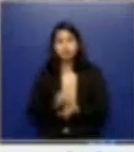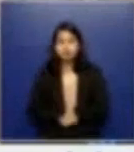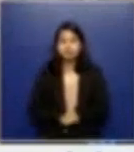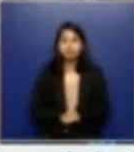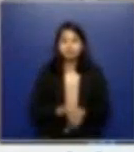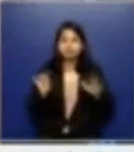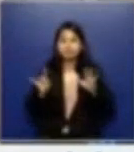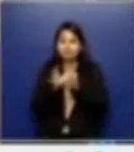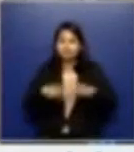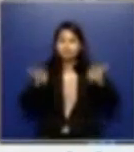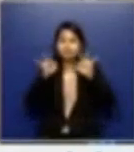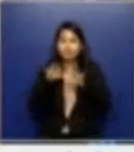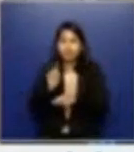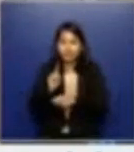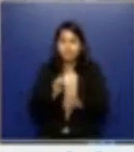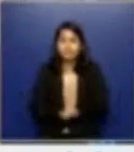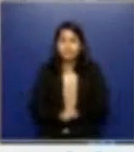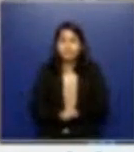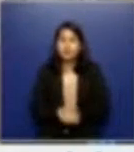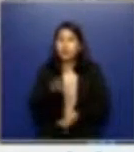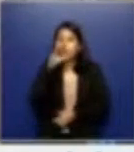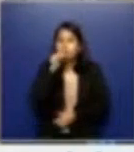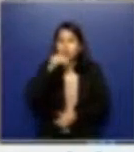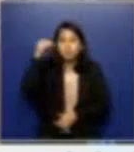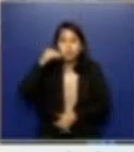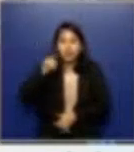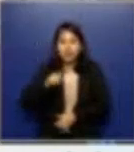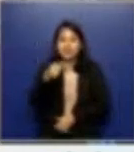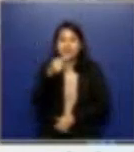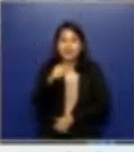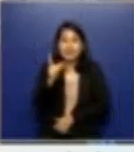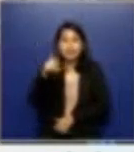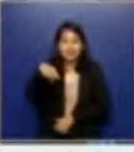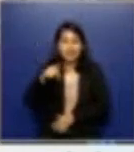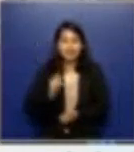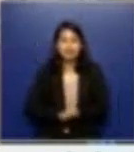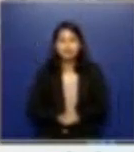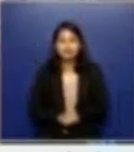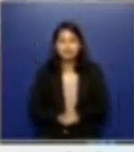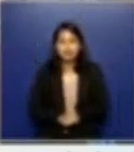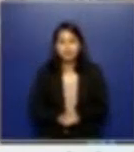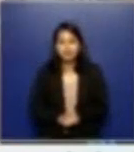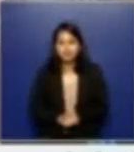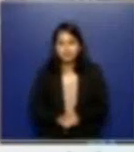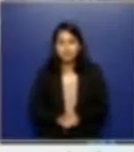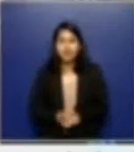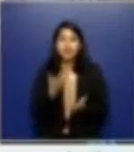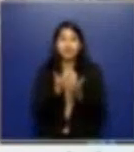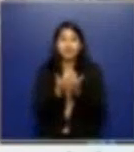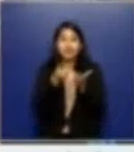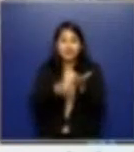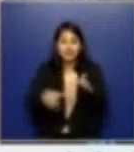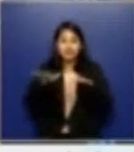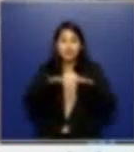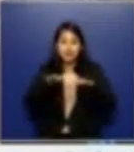ญที่สุดวันนี้ที่คุยกันมากก็คือ GDP ท่านนายกครับหนี้สาธารณะนี่พูดคุ